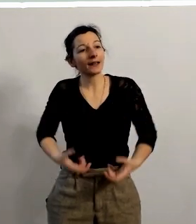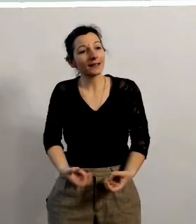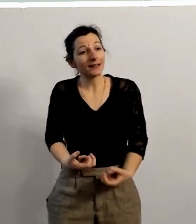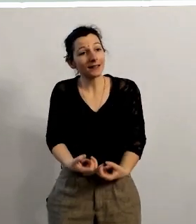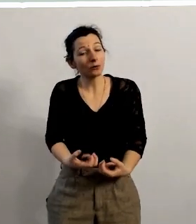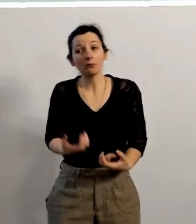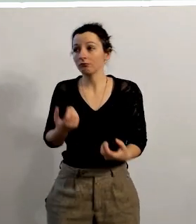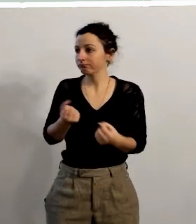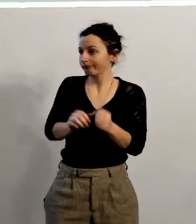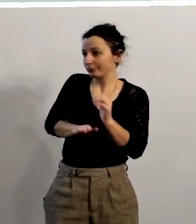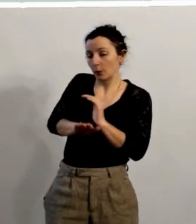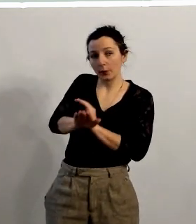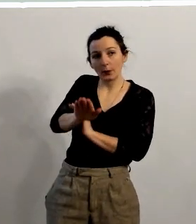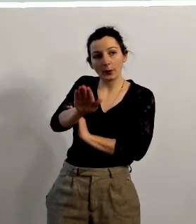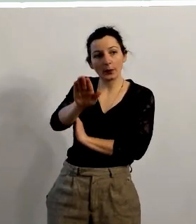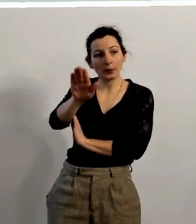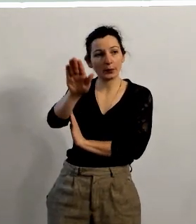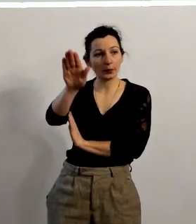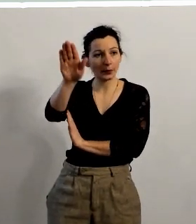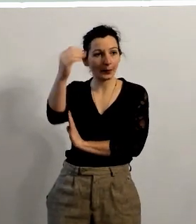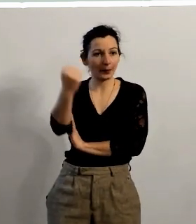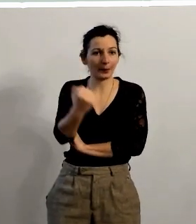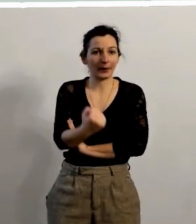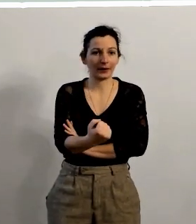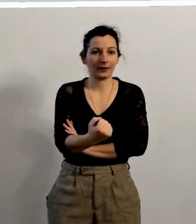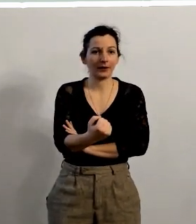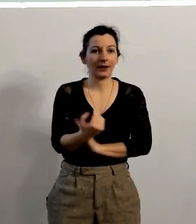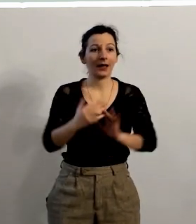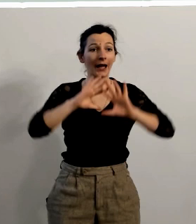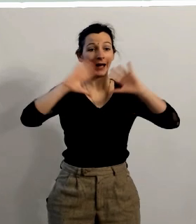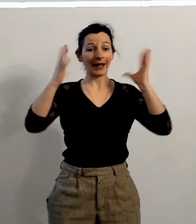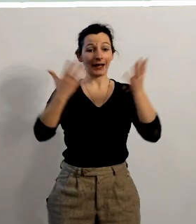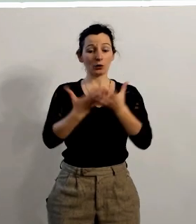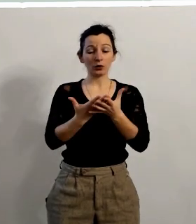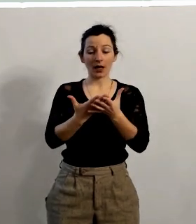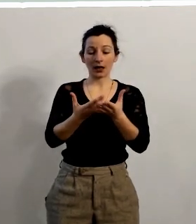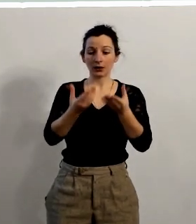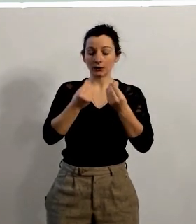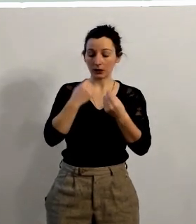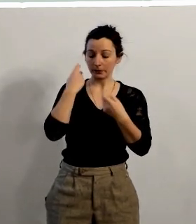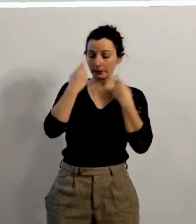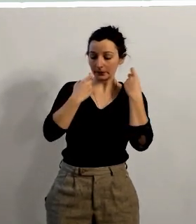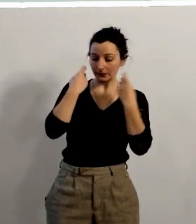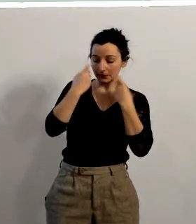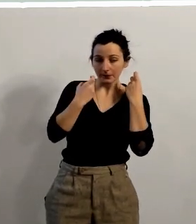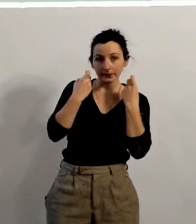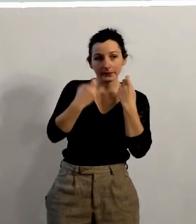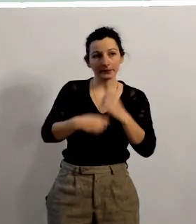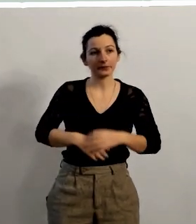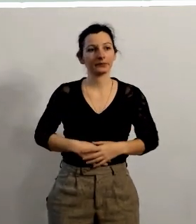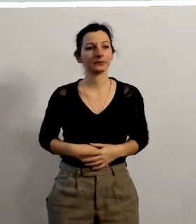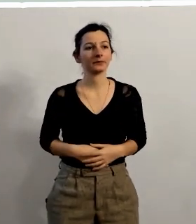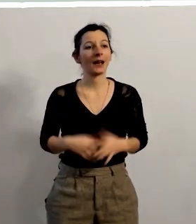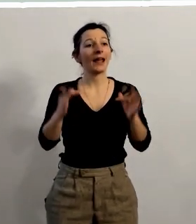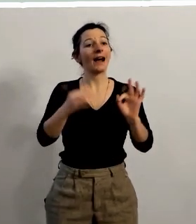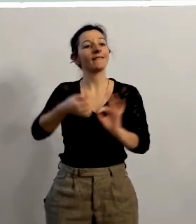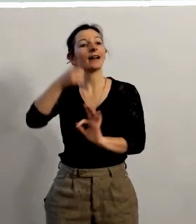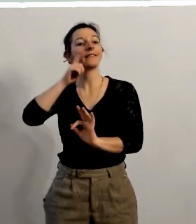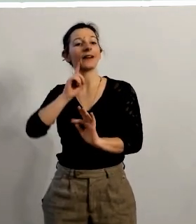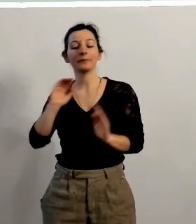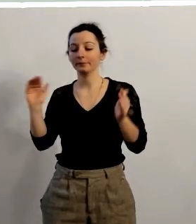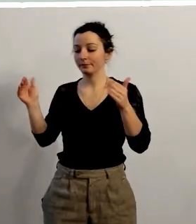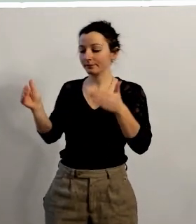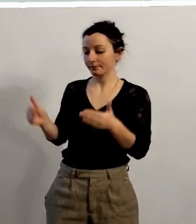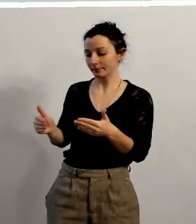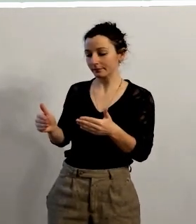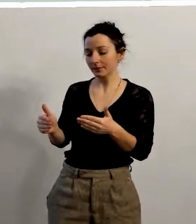augmentation. Donc, tout ça, ce sont des événements qui sont assez troublants. Du côté féminin, ça